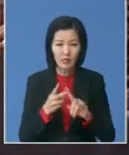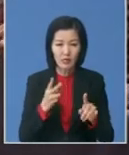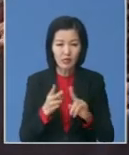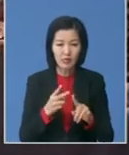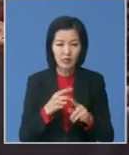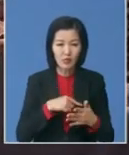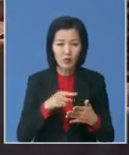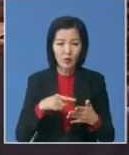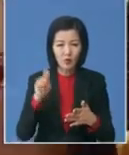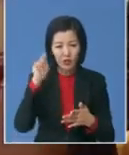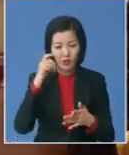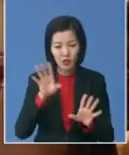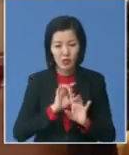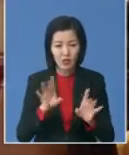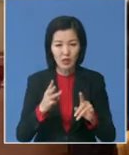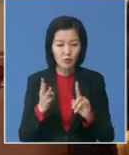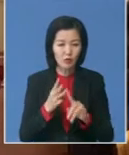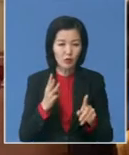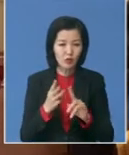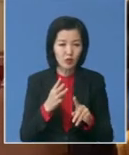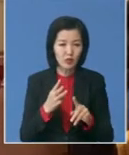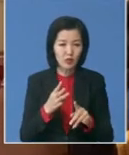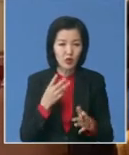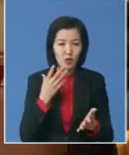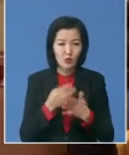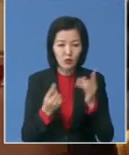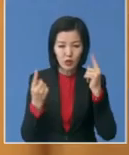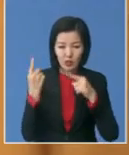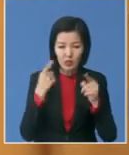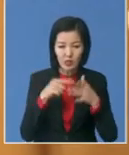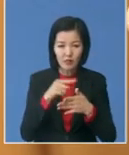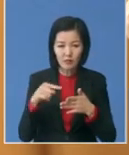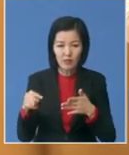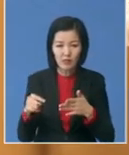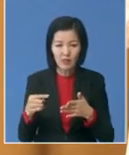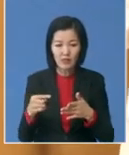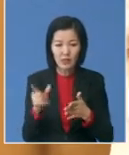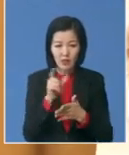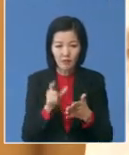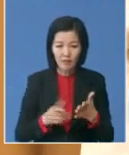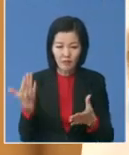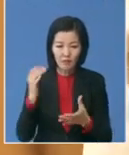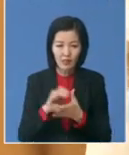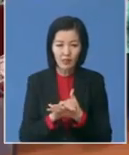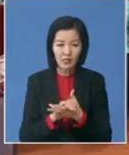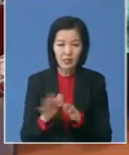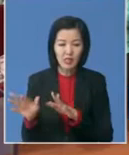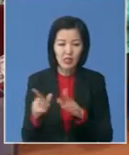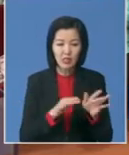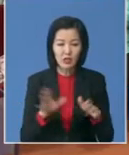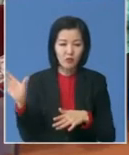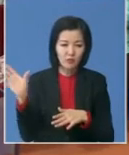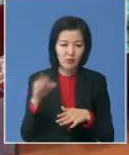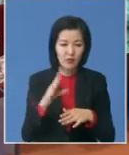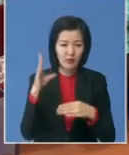ақынның өлеңдерін жатқа айтты. Үшінші кезең бойынша өздері шығарған туындыларымен таныстырды. Шара соңында барлық қатысушыларға алғыс